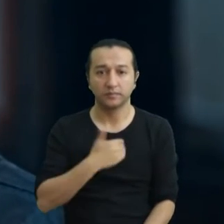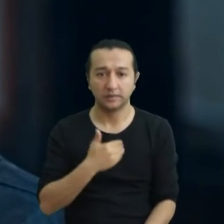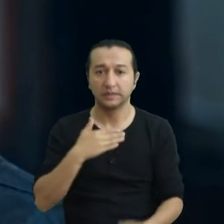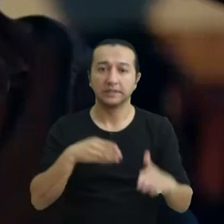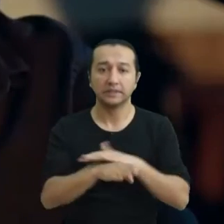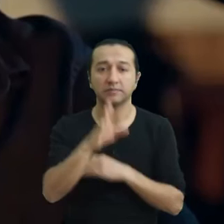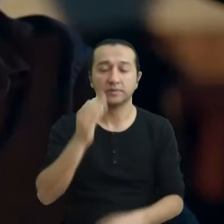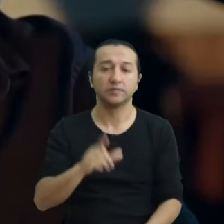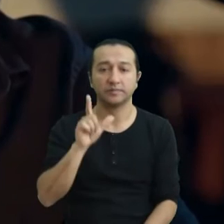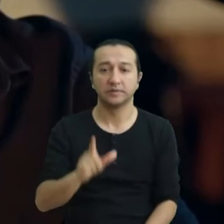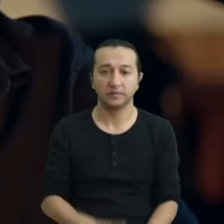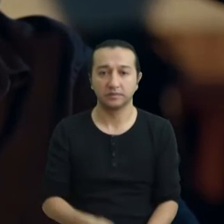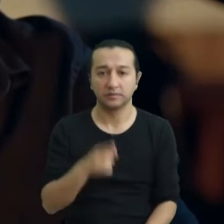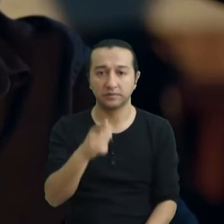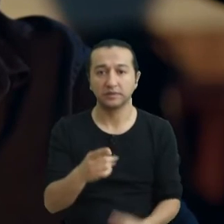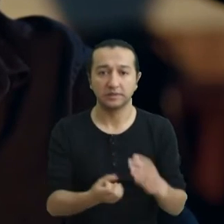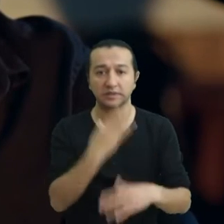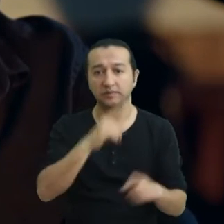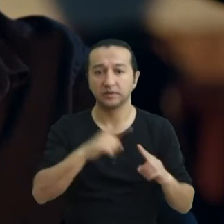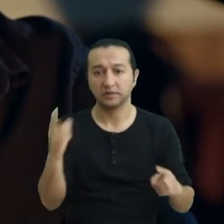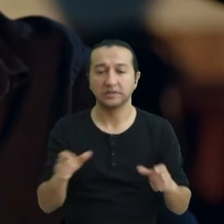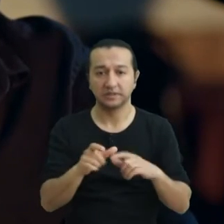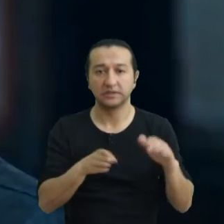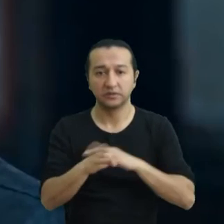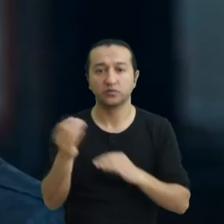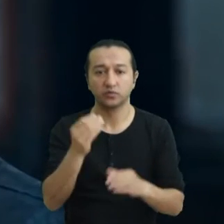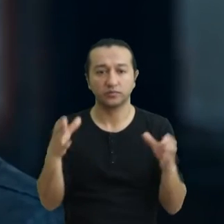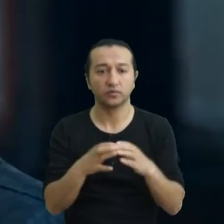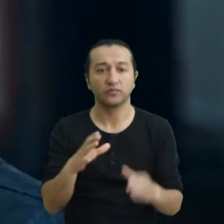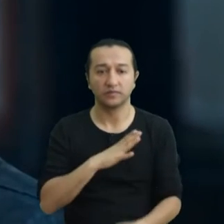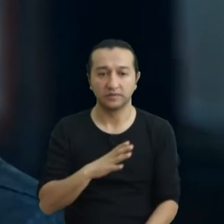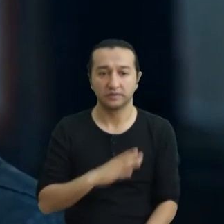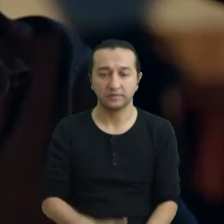Benim geçmem lazım. Sabaha doğru sınırdan geçecek ufak bir grup var.